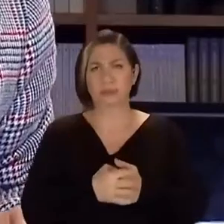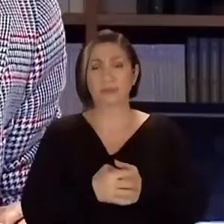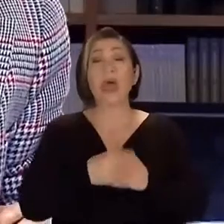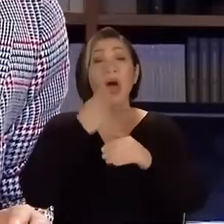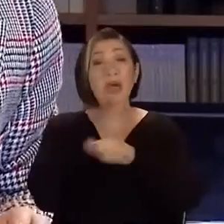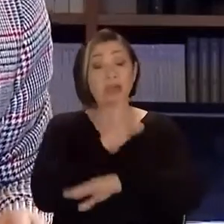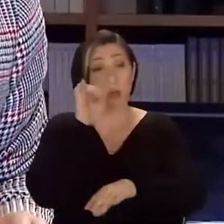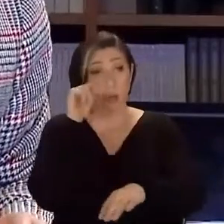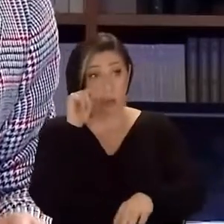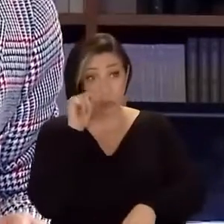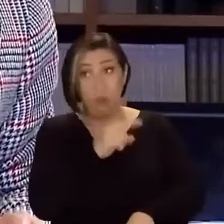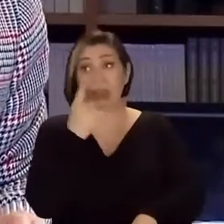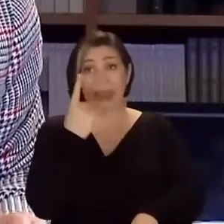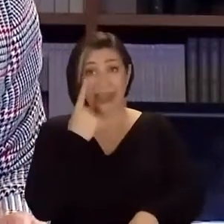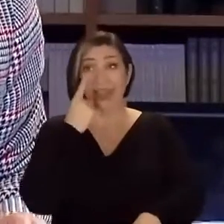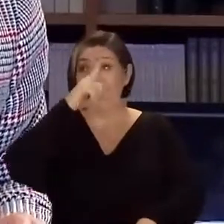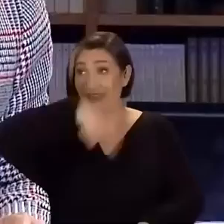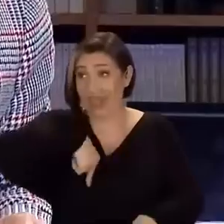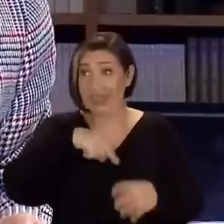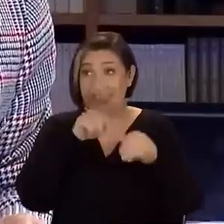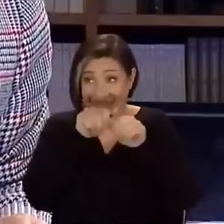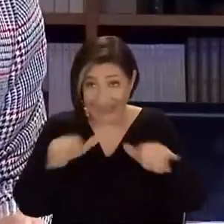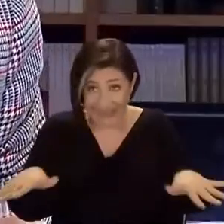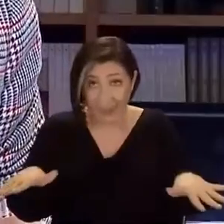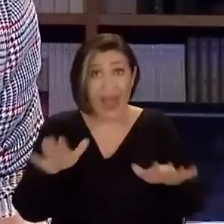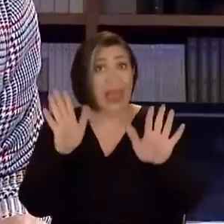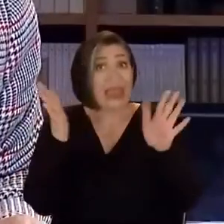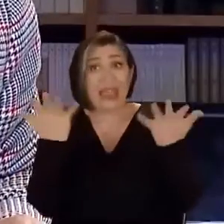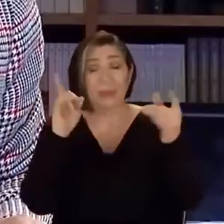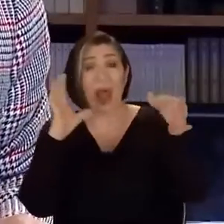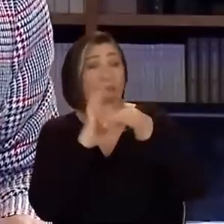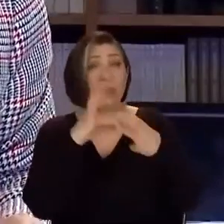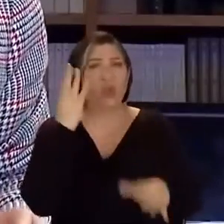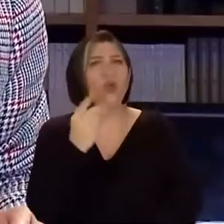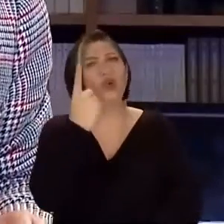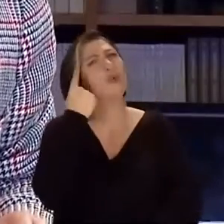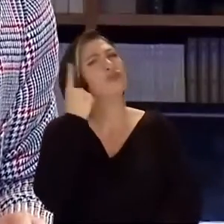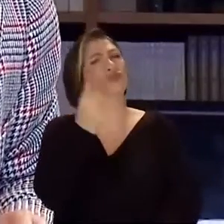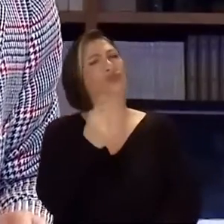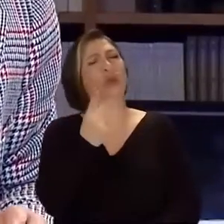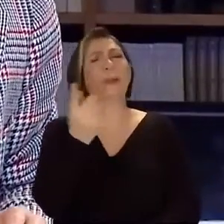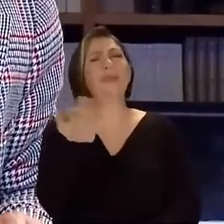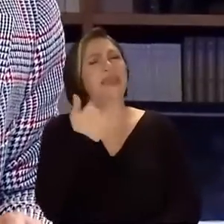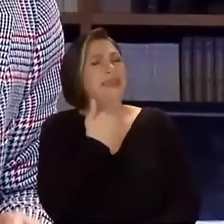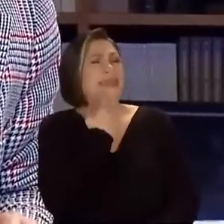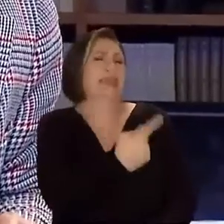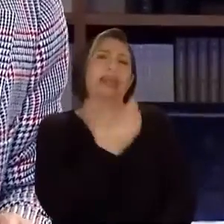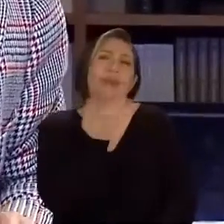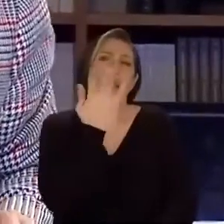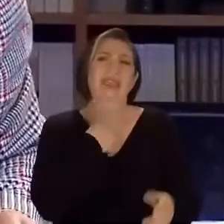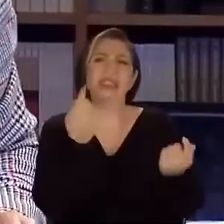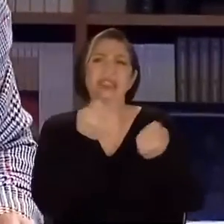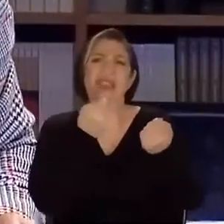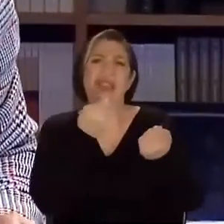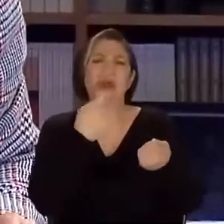bunun devletle vergi sistemiyle nasıl bir alakası oluyor? Şöyle bakalım. Desem ki ben çalıştığım